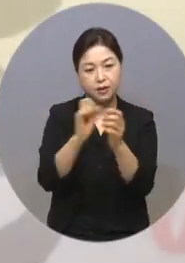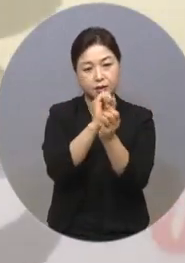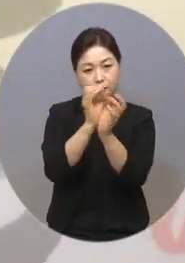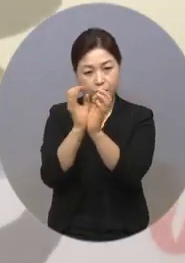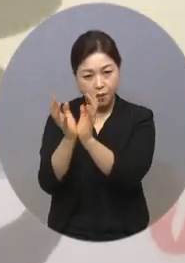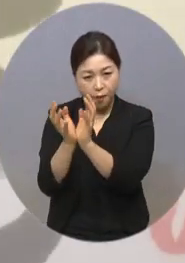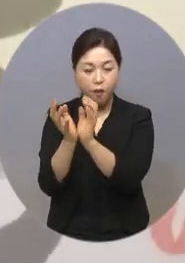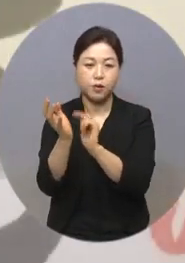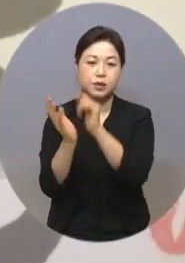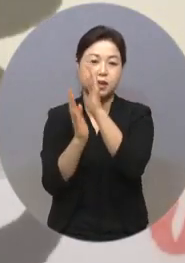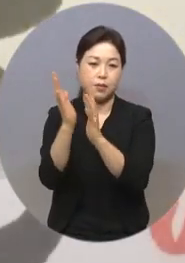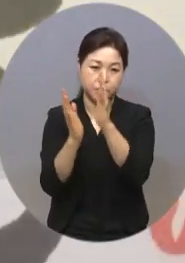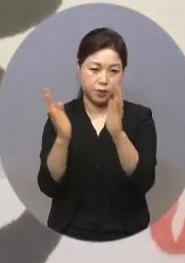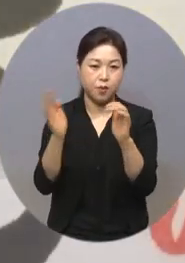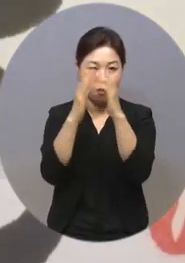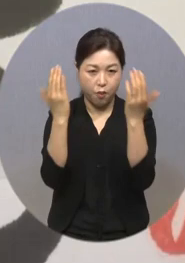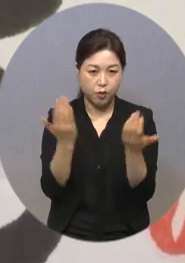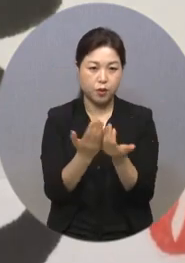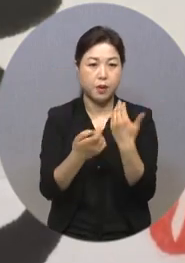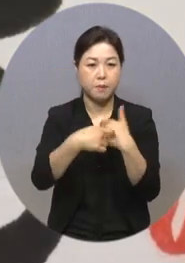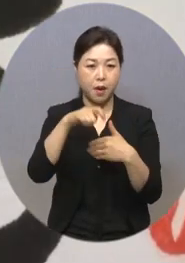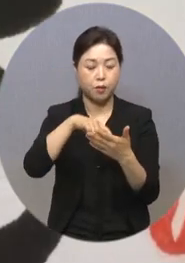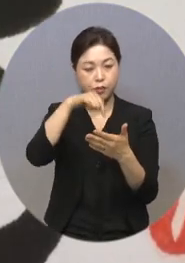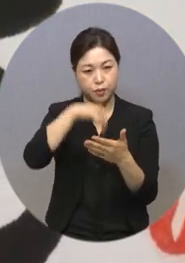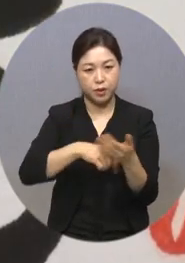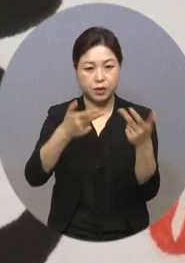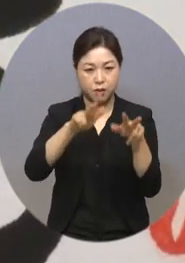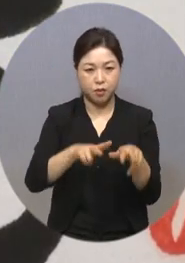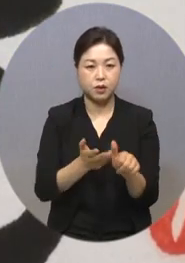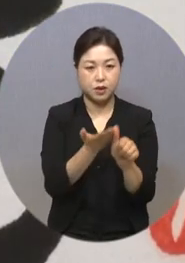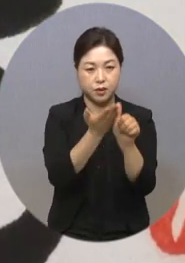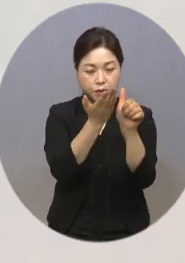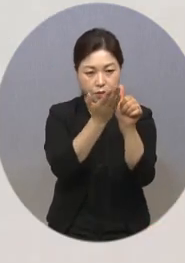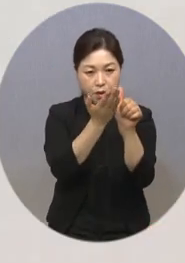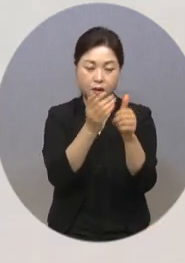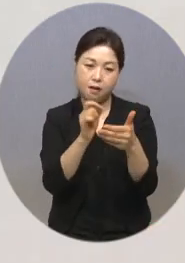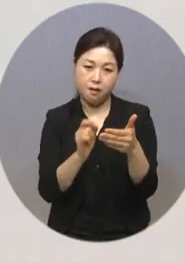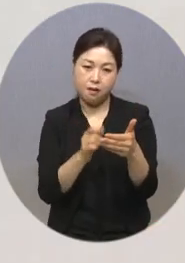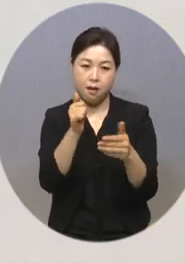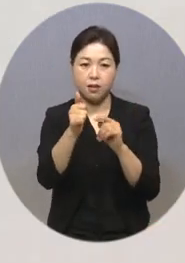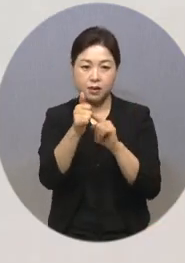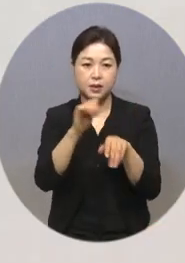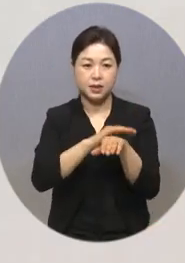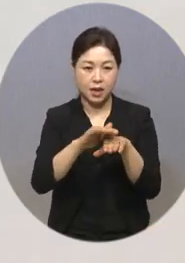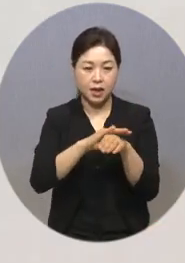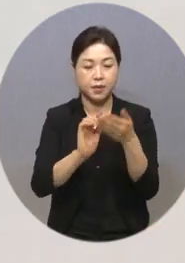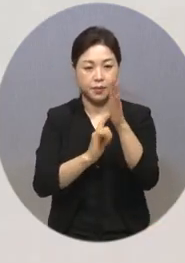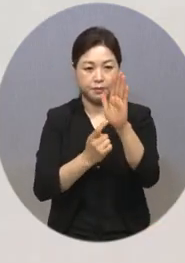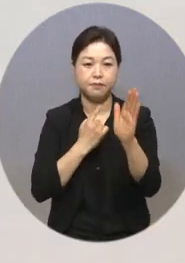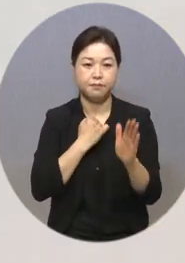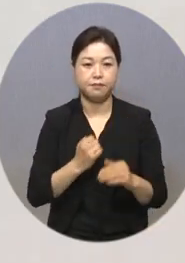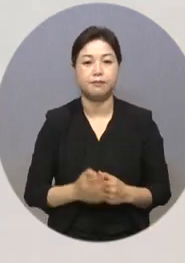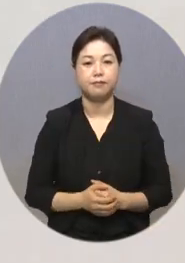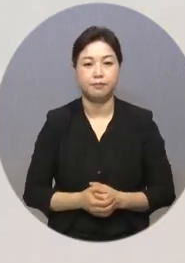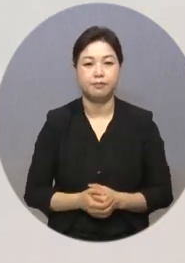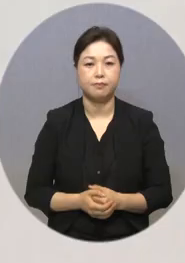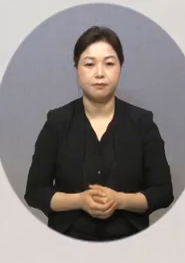외로운 잡초 까지 마음속 정원을 바꿔 작가의 손끝에서 새롭게 피어납니다